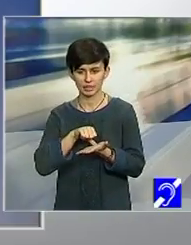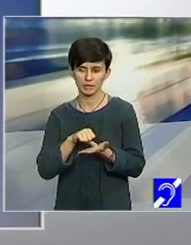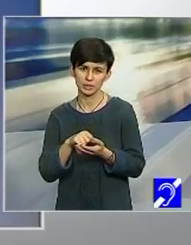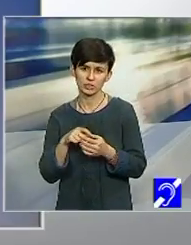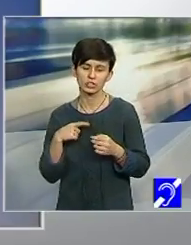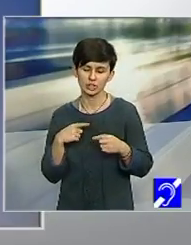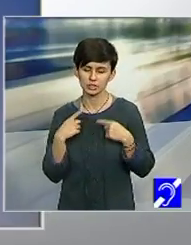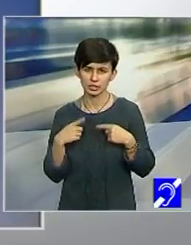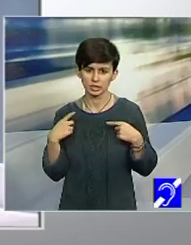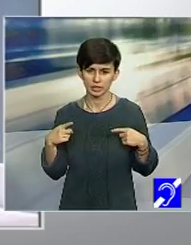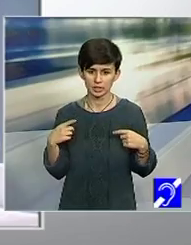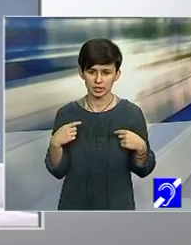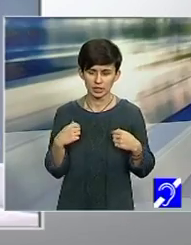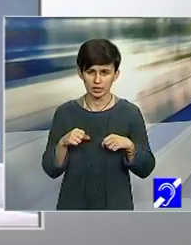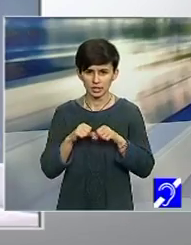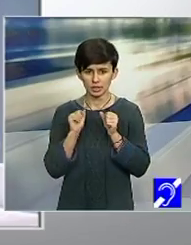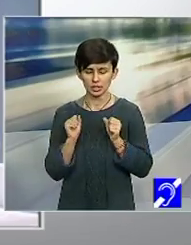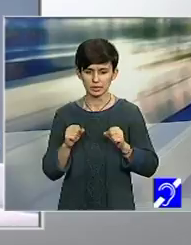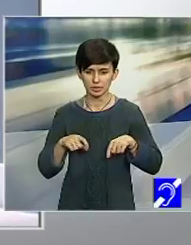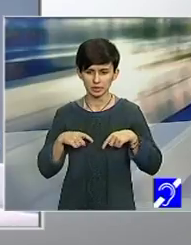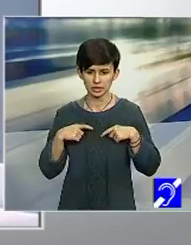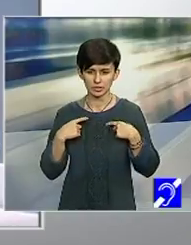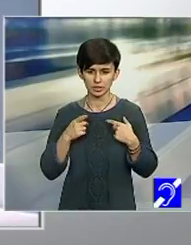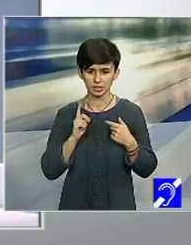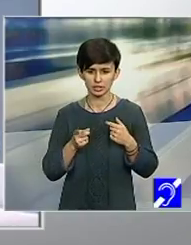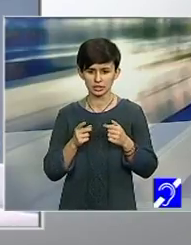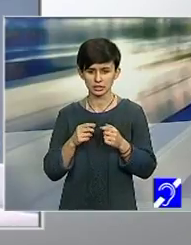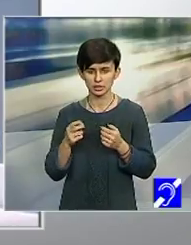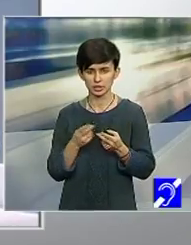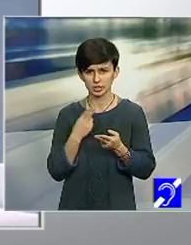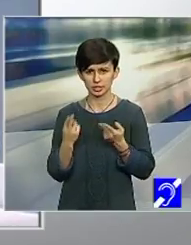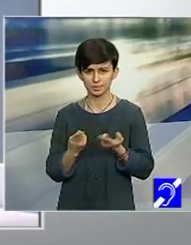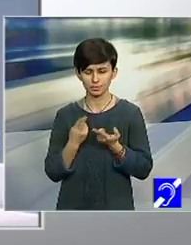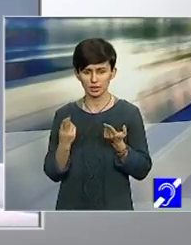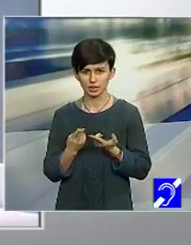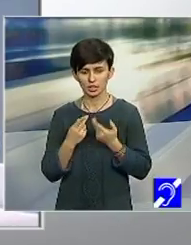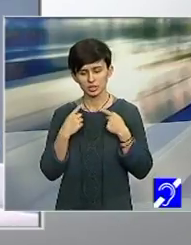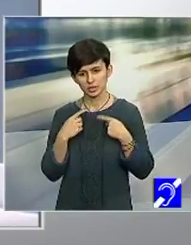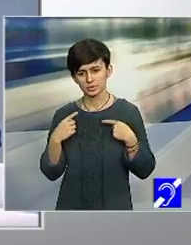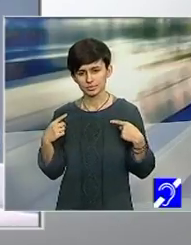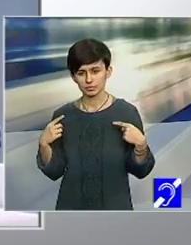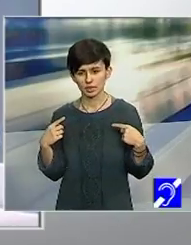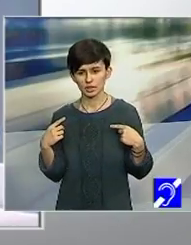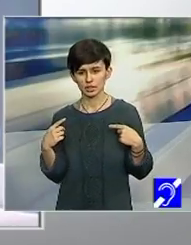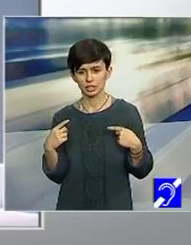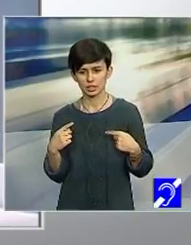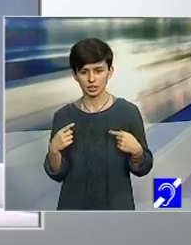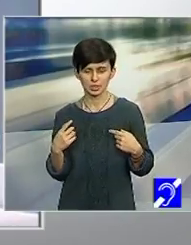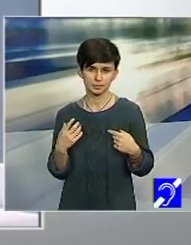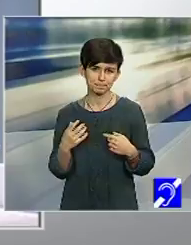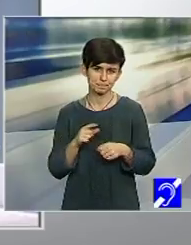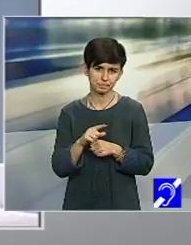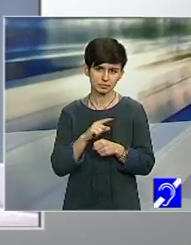de moduri de viață și pentru asta trebuie să căutăm și să găsim diverse, ceea ce se numesc